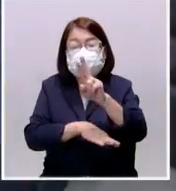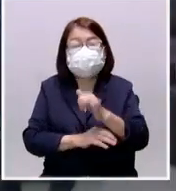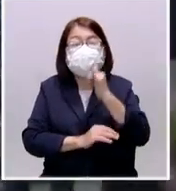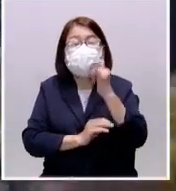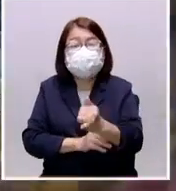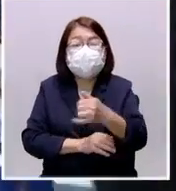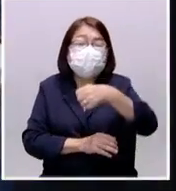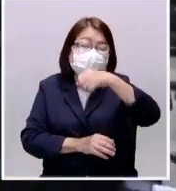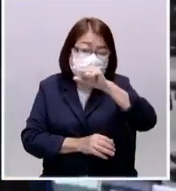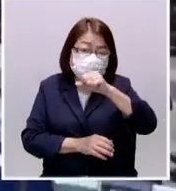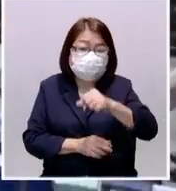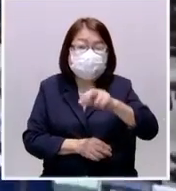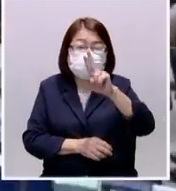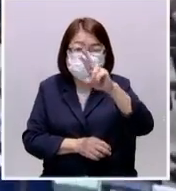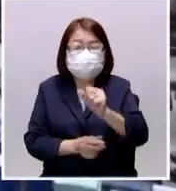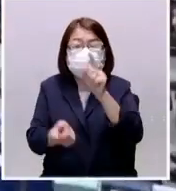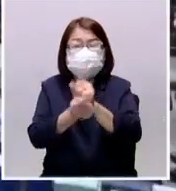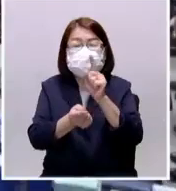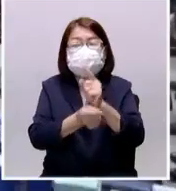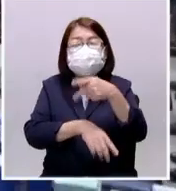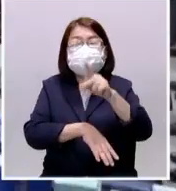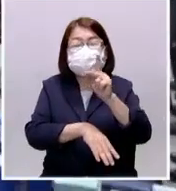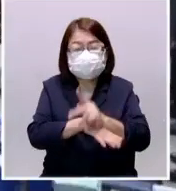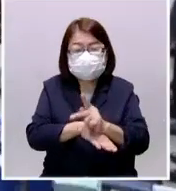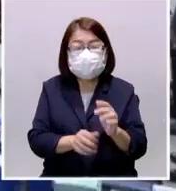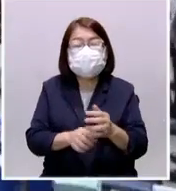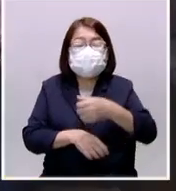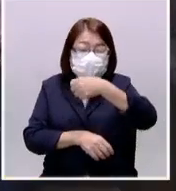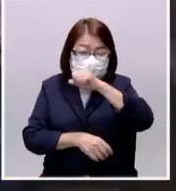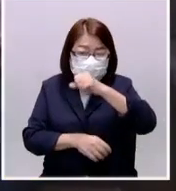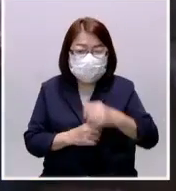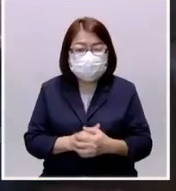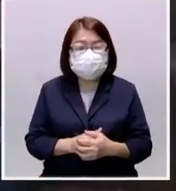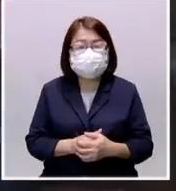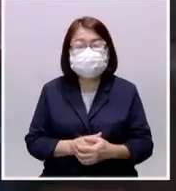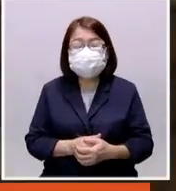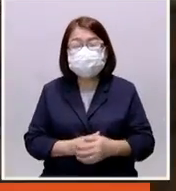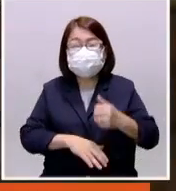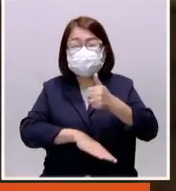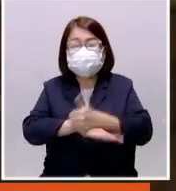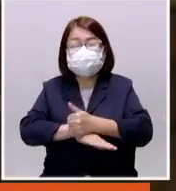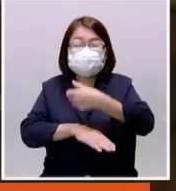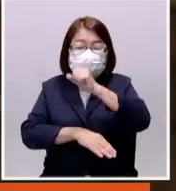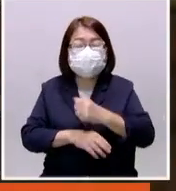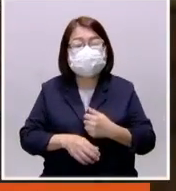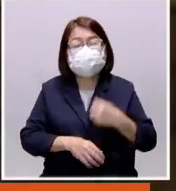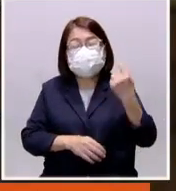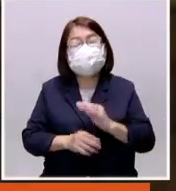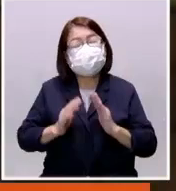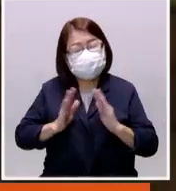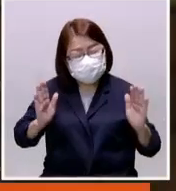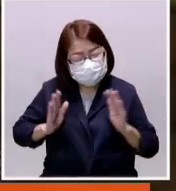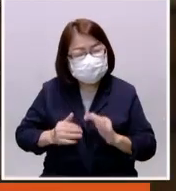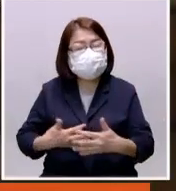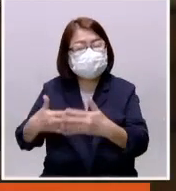ฐสภาของไต้หวันแล้วเพื่อเข้าพบประธานาธิบดีไช่อิงเหวินของไต้หวันโดยผู้นำไต้หวันกล่าวขอบคุณสหรัฐที่คอยช่วย